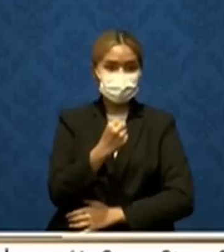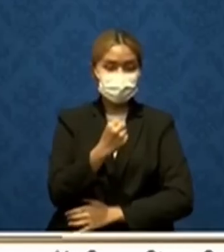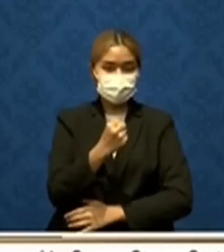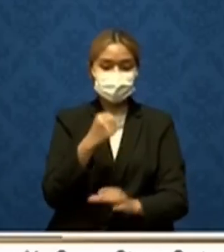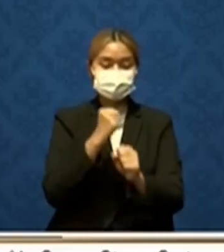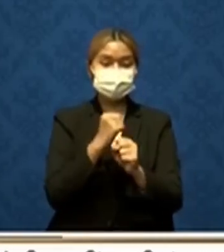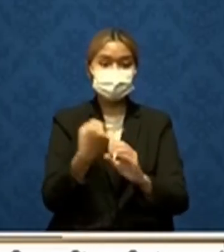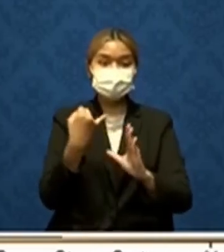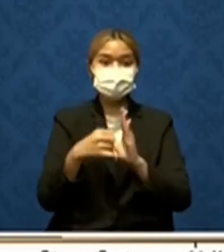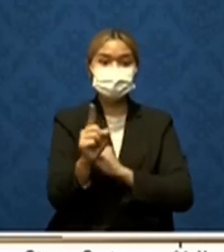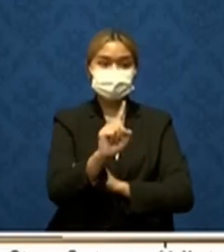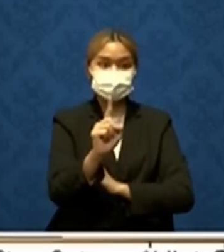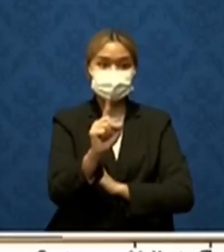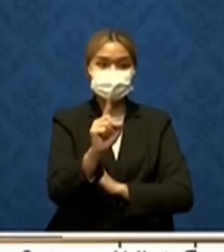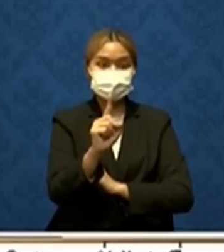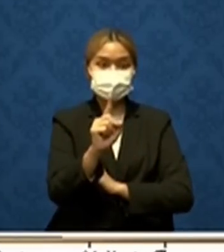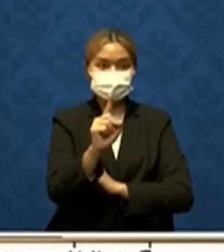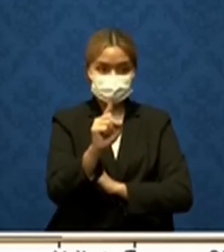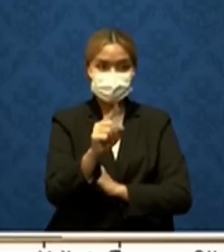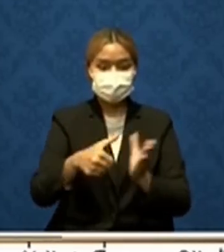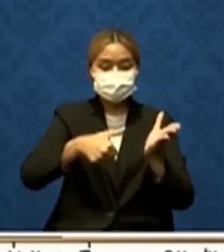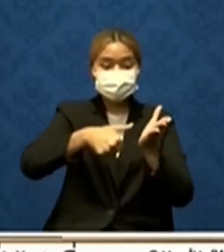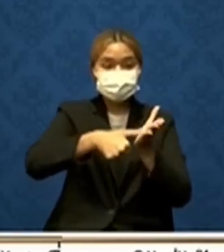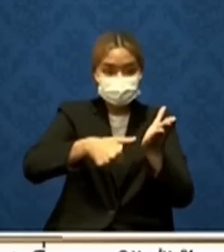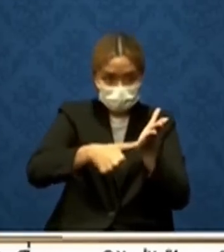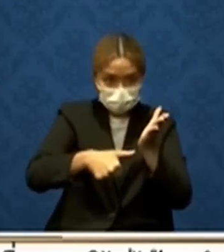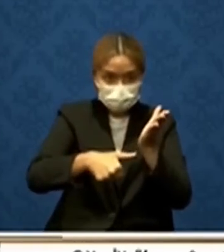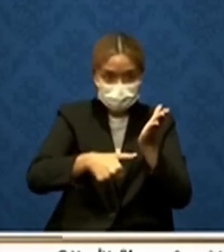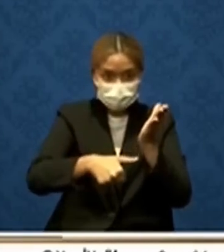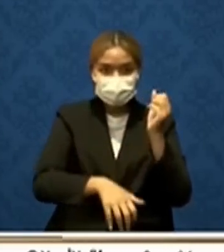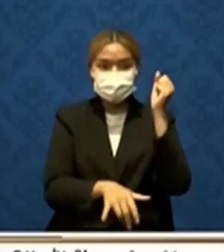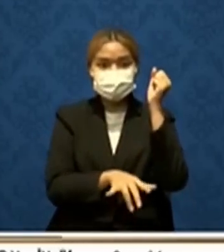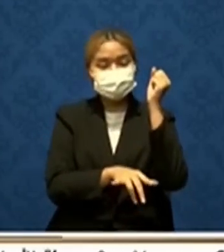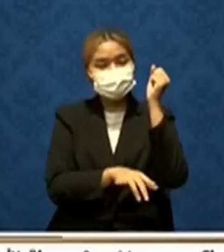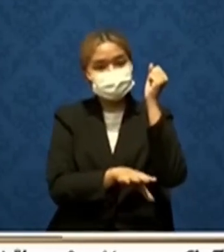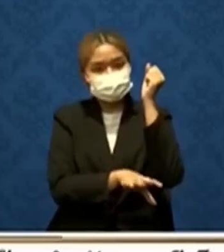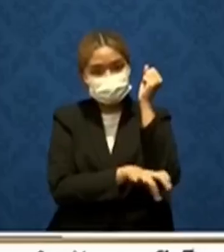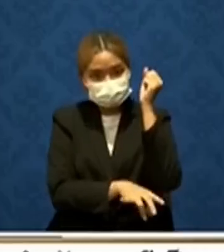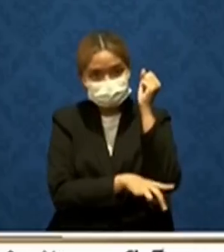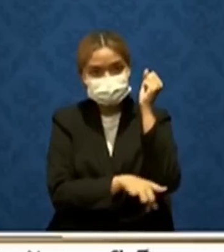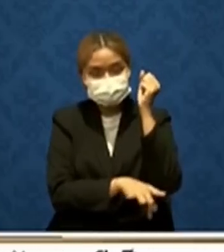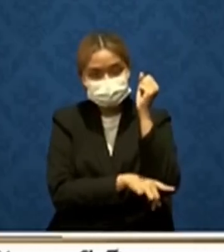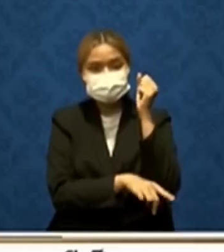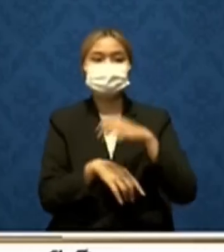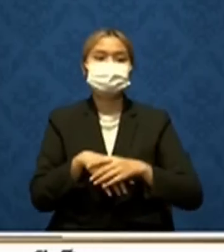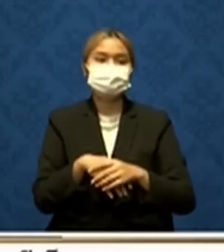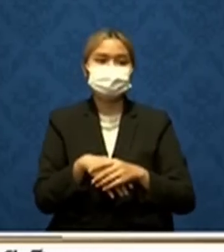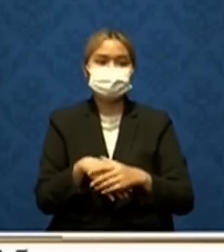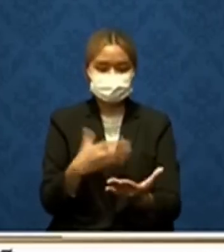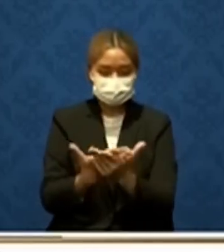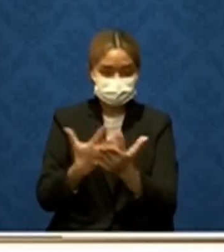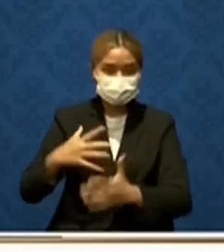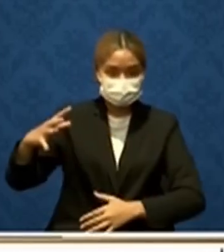มันสำปะหลังคู่แฝดทุจริตจำนำข้าวที่พวกท่านเป็นรัฐบาลเนี่ยนะครับต้องไปทวงเงินคืนมา